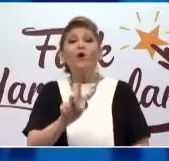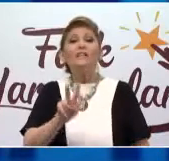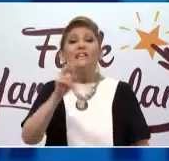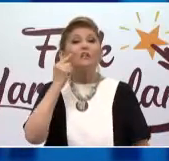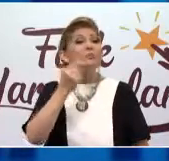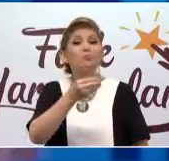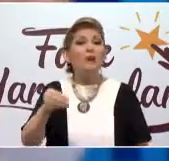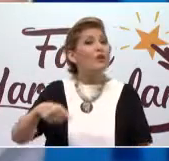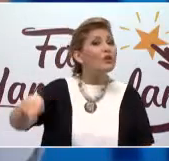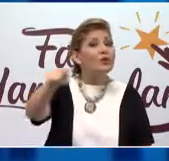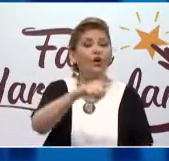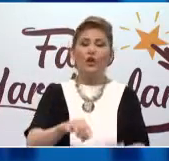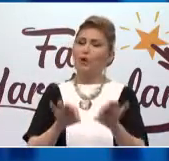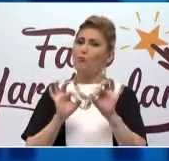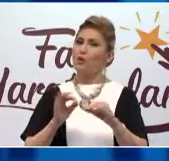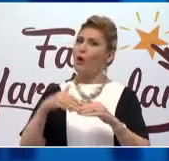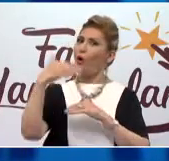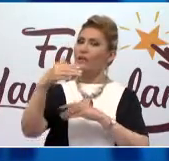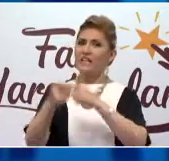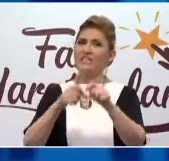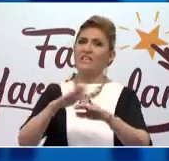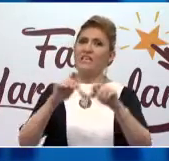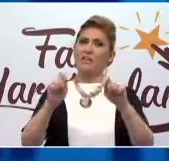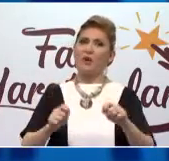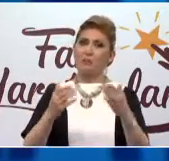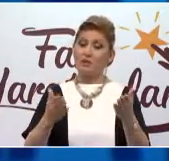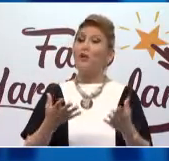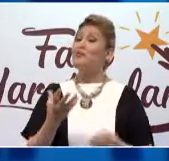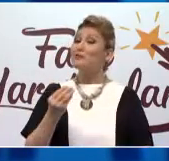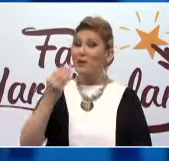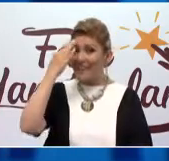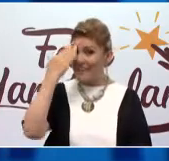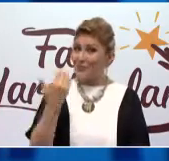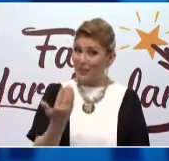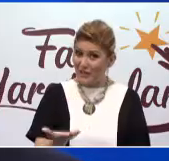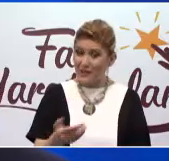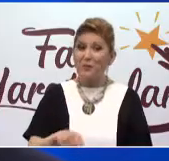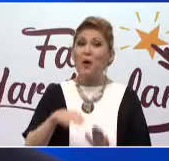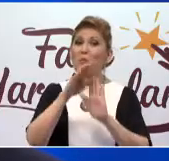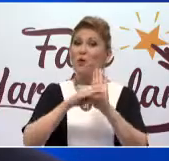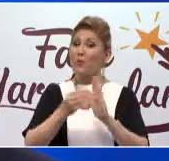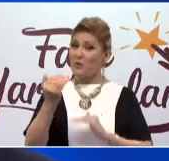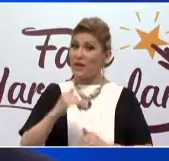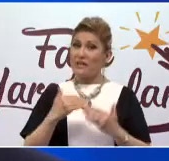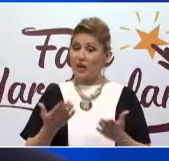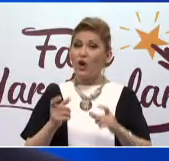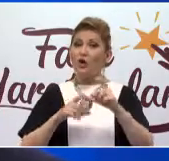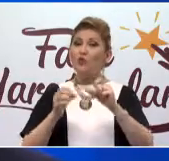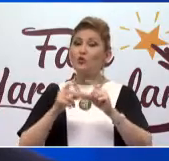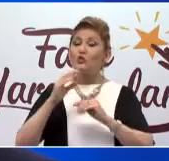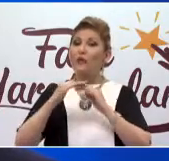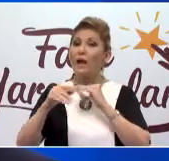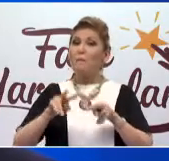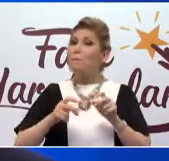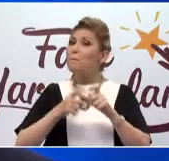milyonun ötesinde müspet işler yapmışlardır. Evet. Güler Hanım çok teşekkür ederim programımıza katıldınız. Bu arada sosyal medyayı takip ediyor